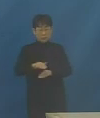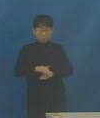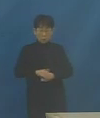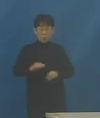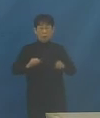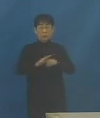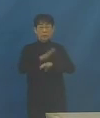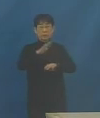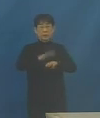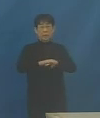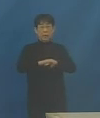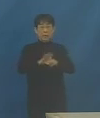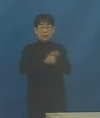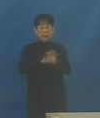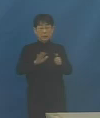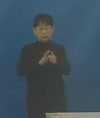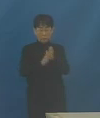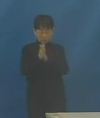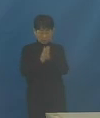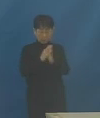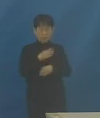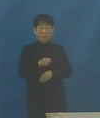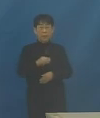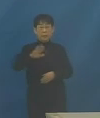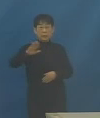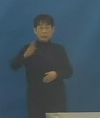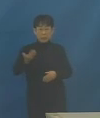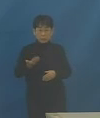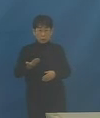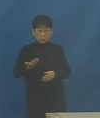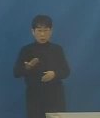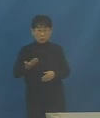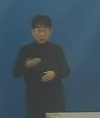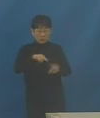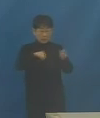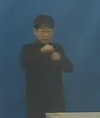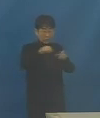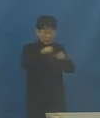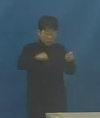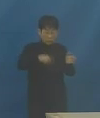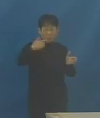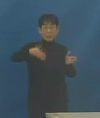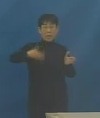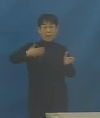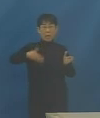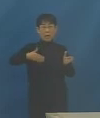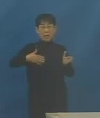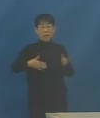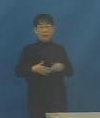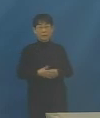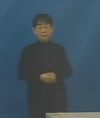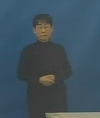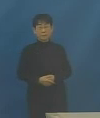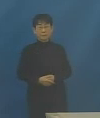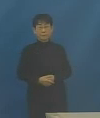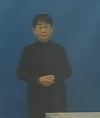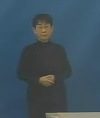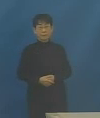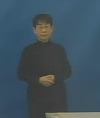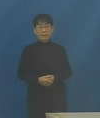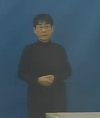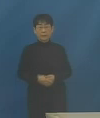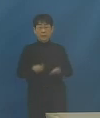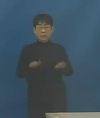ますただあの結果がまだあの十分に出ているとは言い切れない状況だと思います現実にも